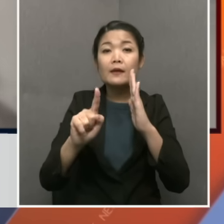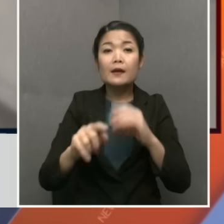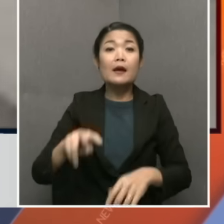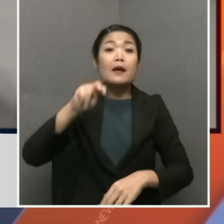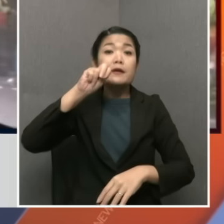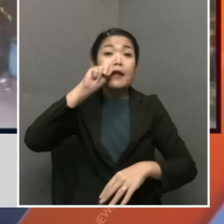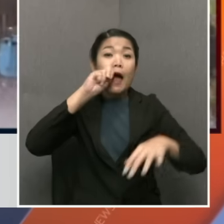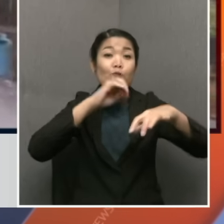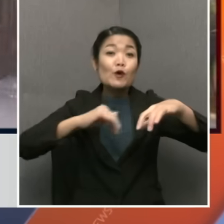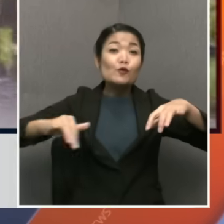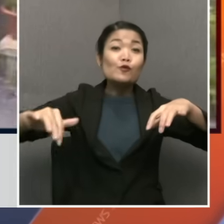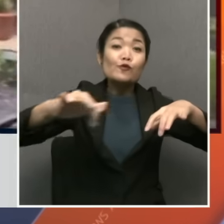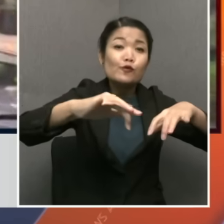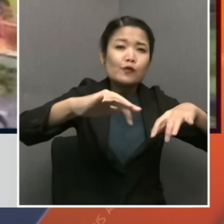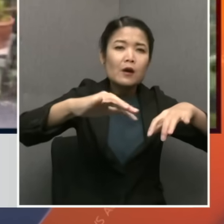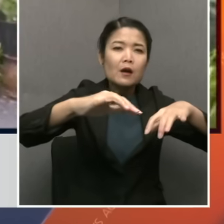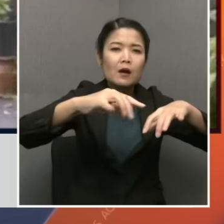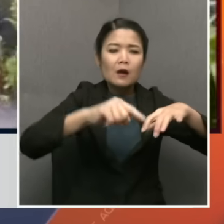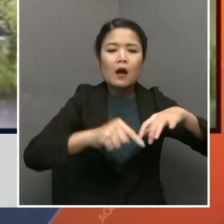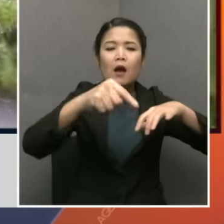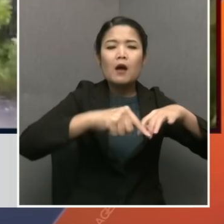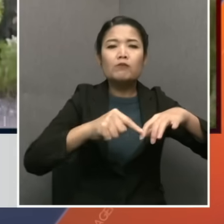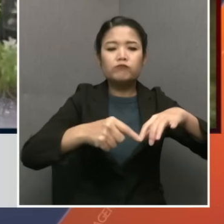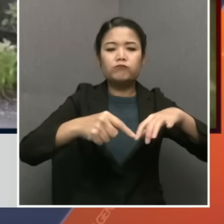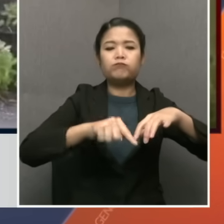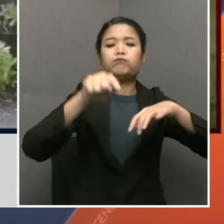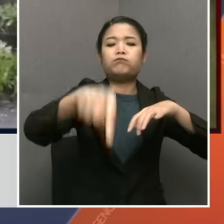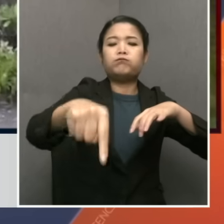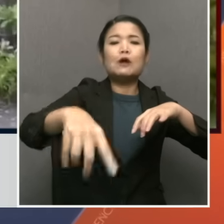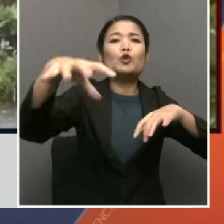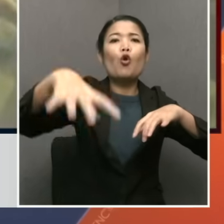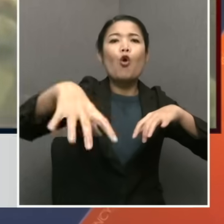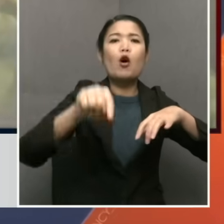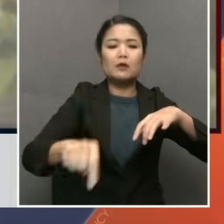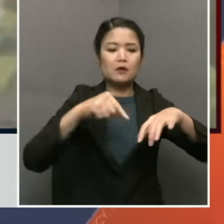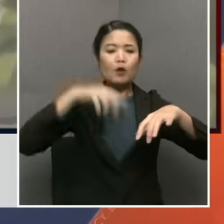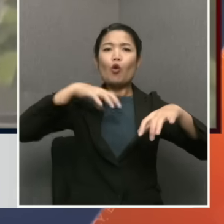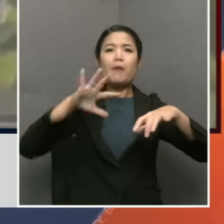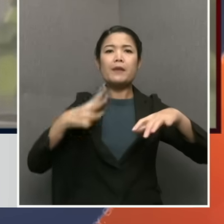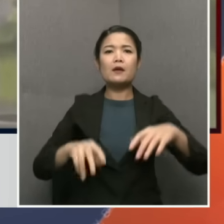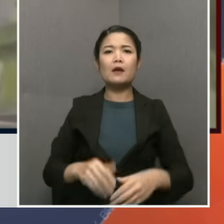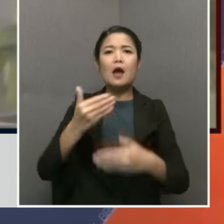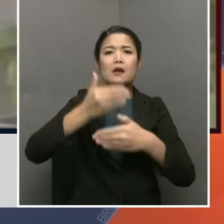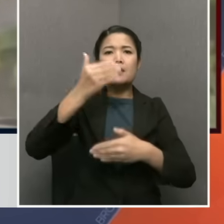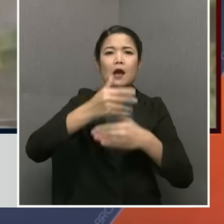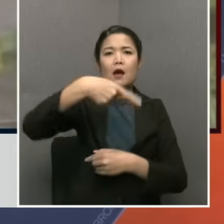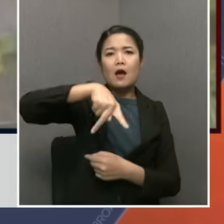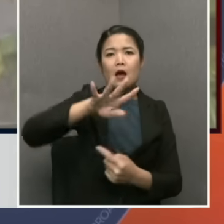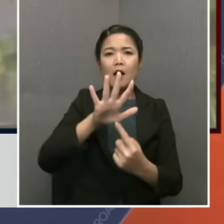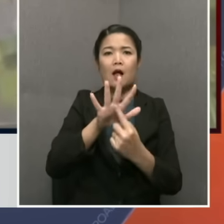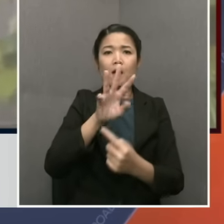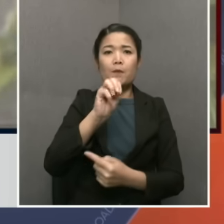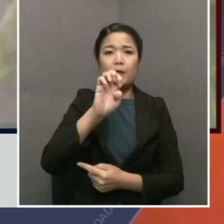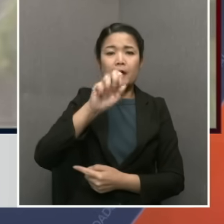น้ำนะครับในส่วนของตัวอ่างเก็บน้ำเขื่อนภูมิพลนี่ยังมีน้ำน้อยอยู่นะครับเขื่อนภูมิพลมีน้ำเพียงร้อย